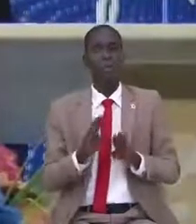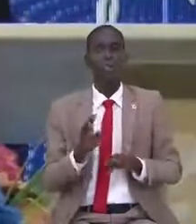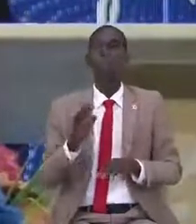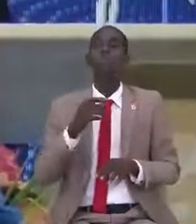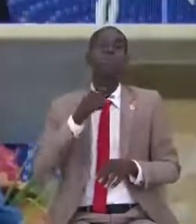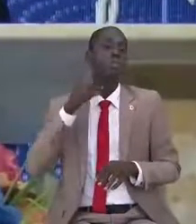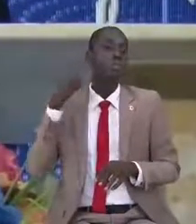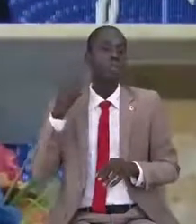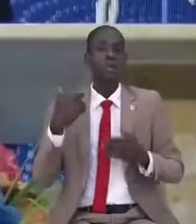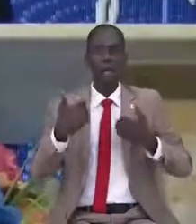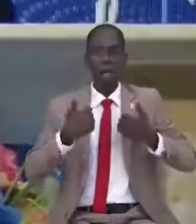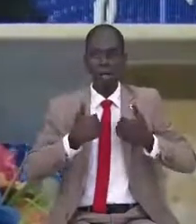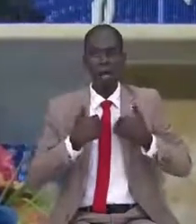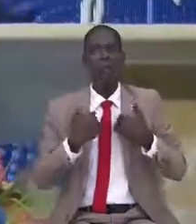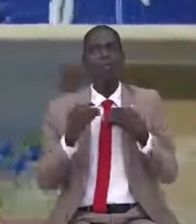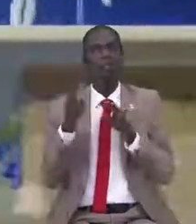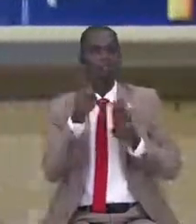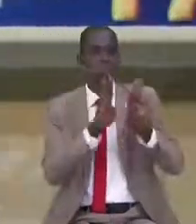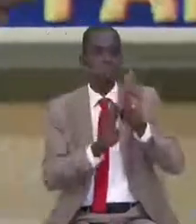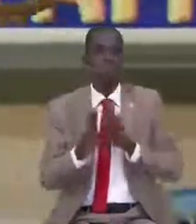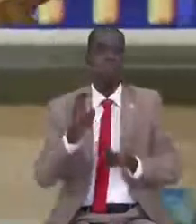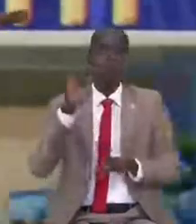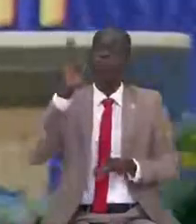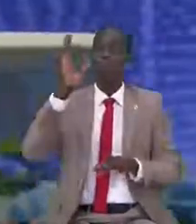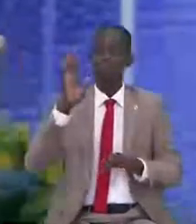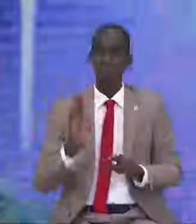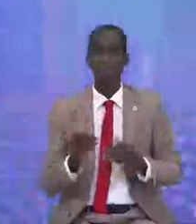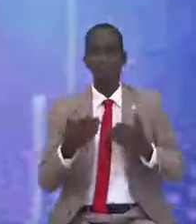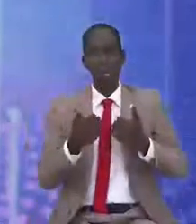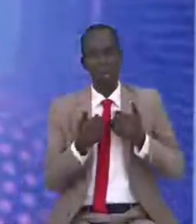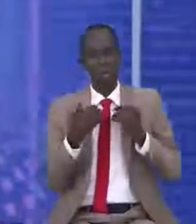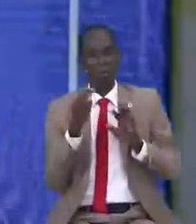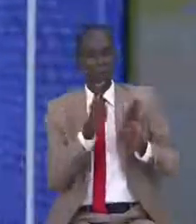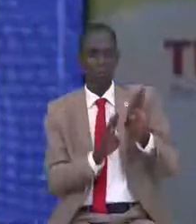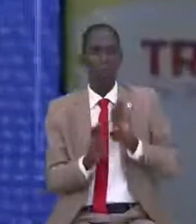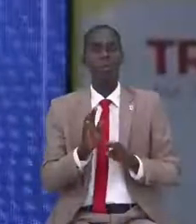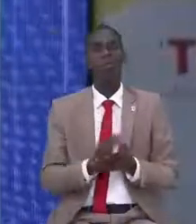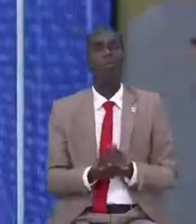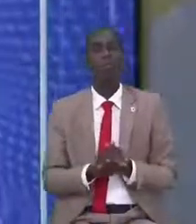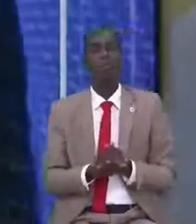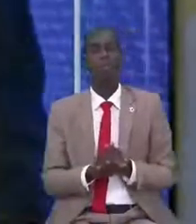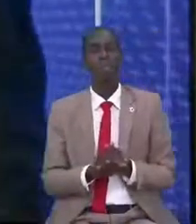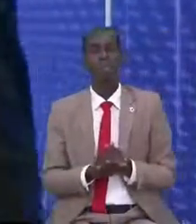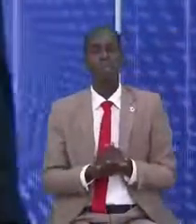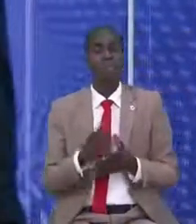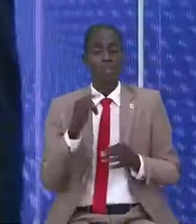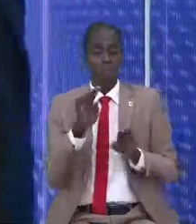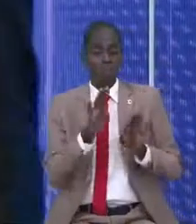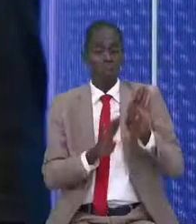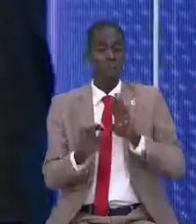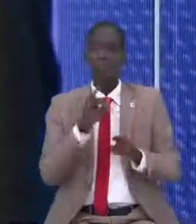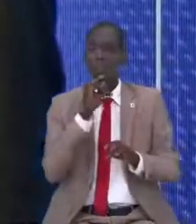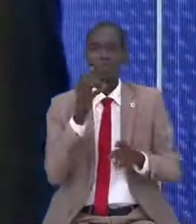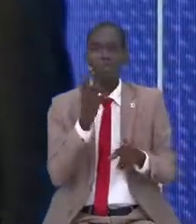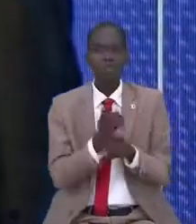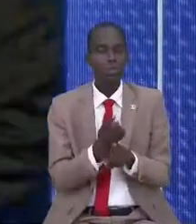pasteur aussi a un comportement. Les ministres aussi ont un comportement. Le comportement, ce n'est pas pour